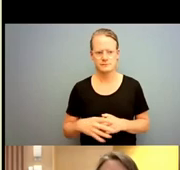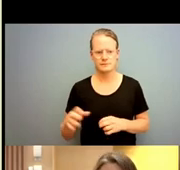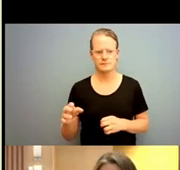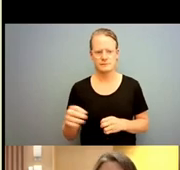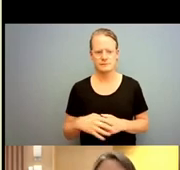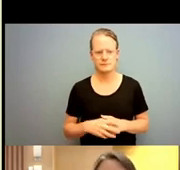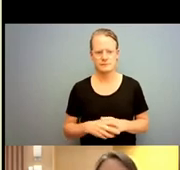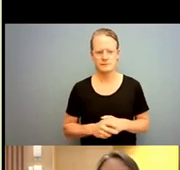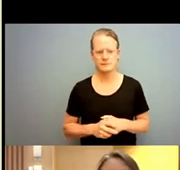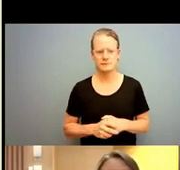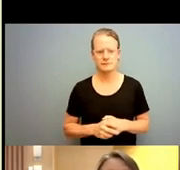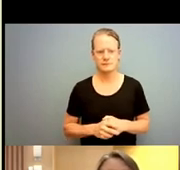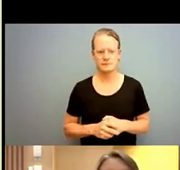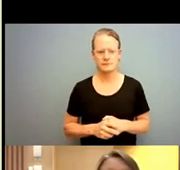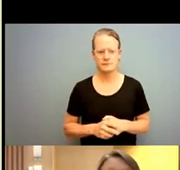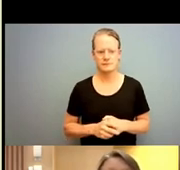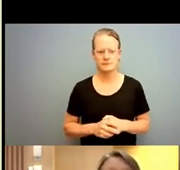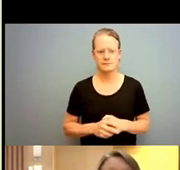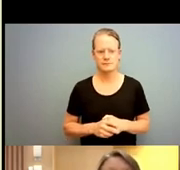muisti.